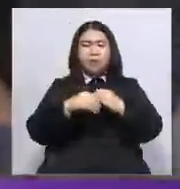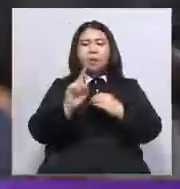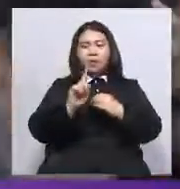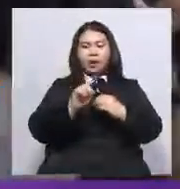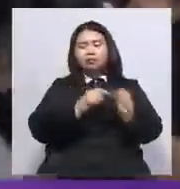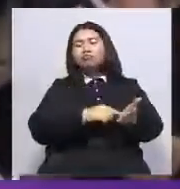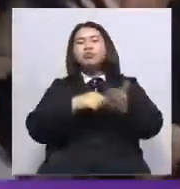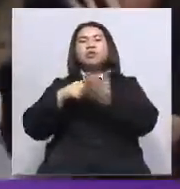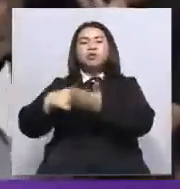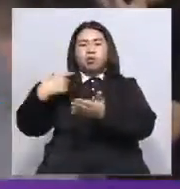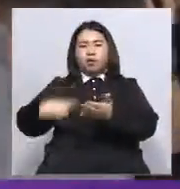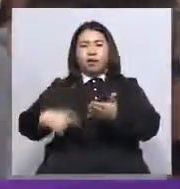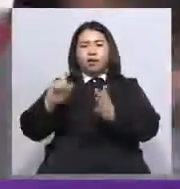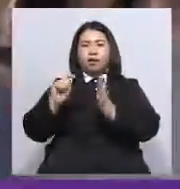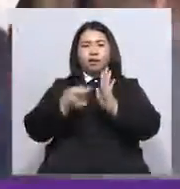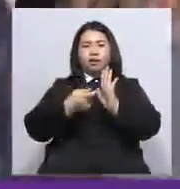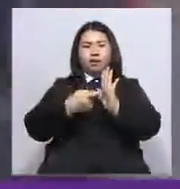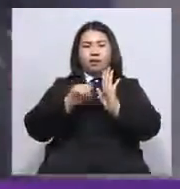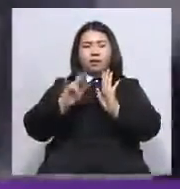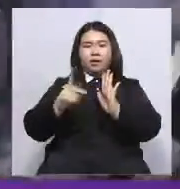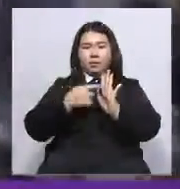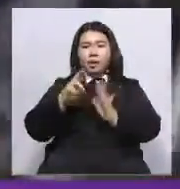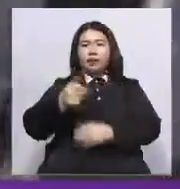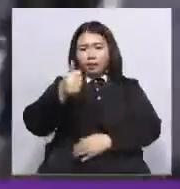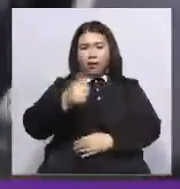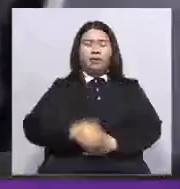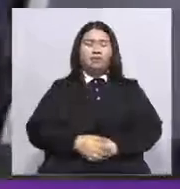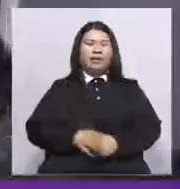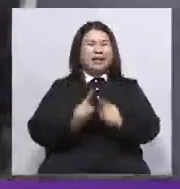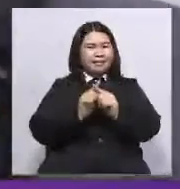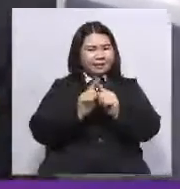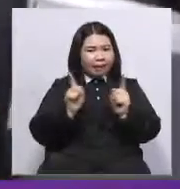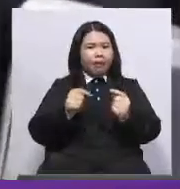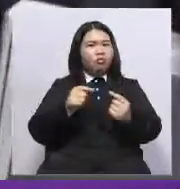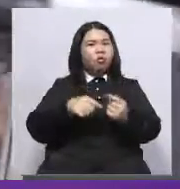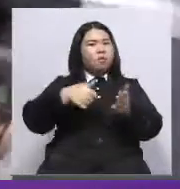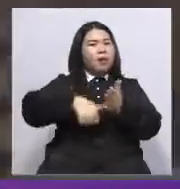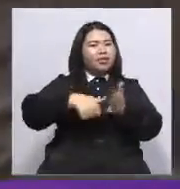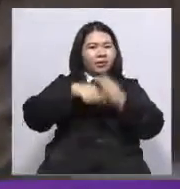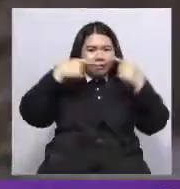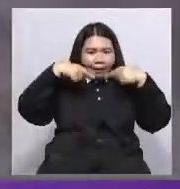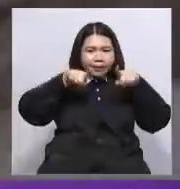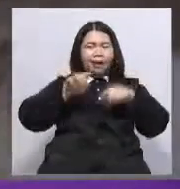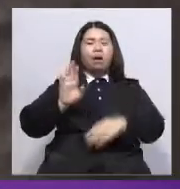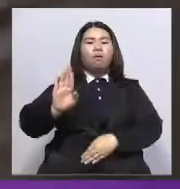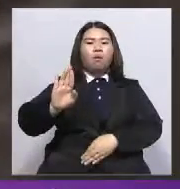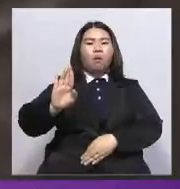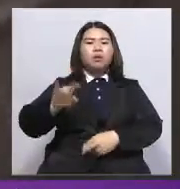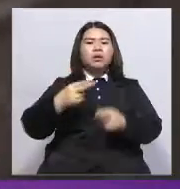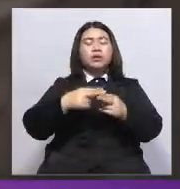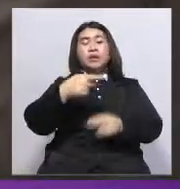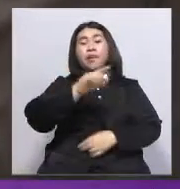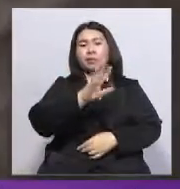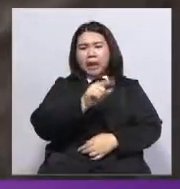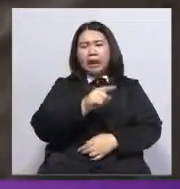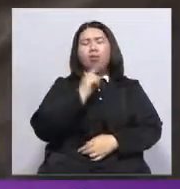ส่งกลับไปทางอัยการได้อีกเช่นกันค่ะส่วนกรณีการหลีกเลี่ยงการภาษีการนำเข้างาช้างของนายเปรมชัยนะคะตอนนี้ทาง